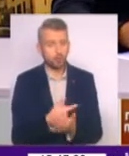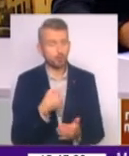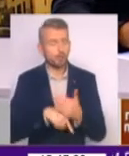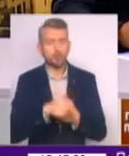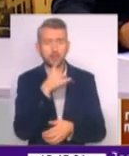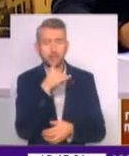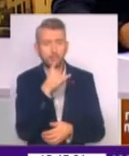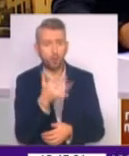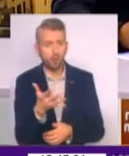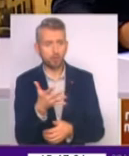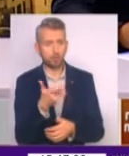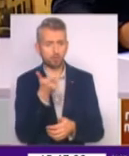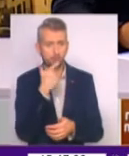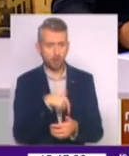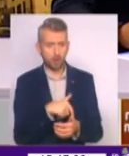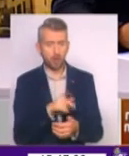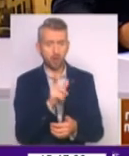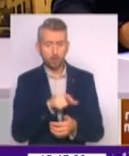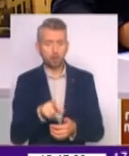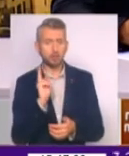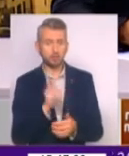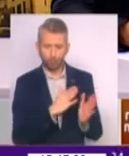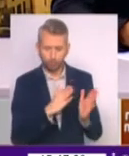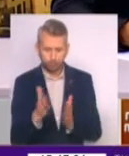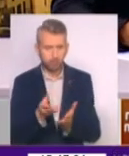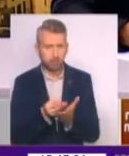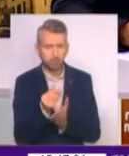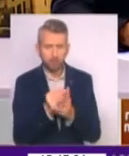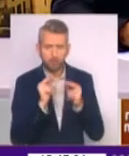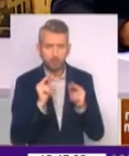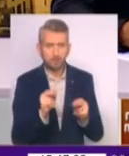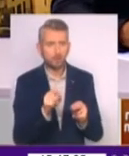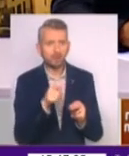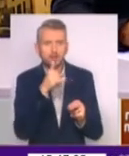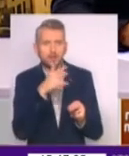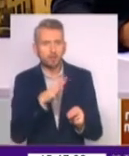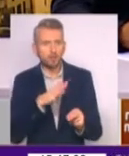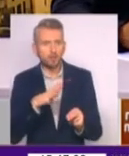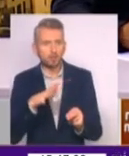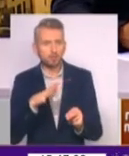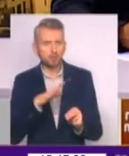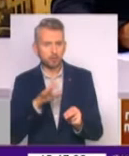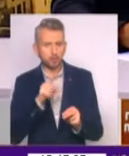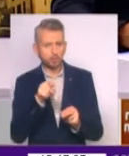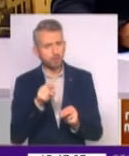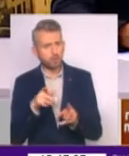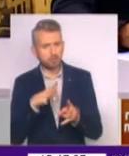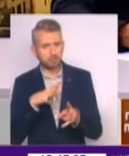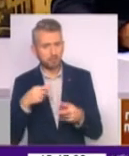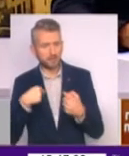можуть порядні платники комунальних послуг бути заручниками людей, які з тих чи інших причин